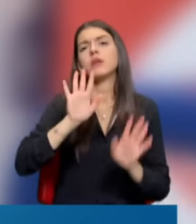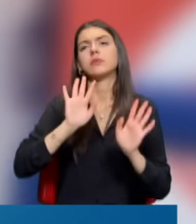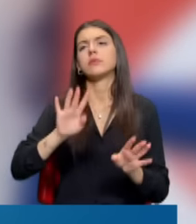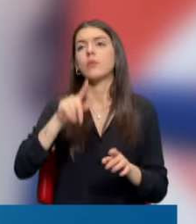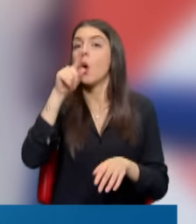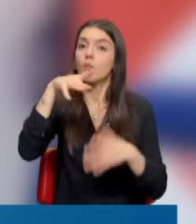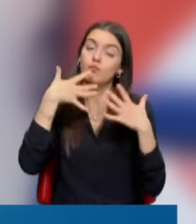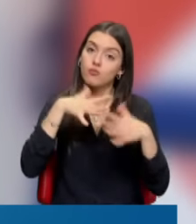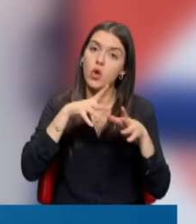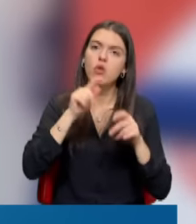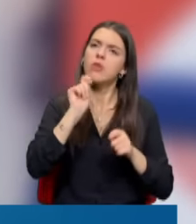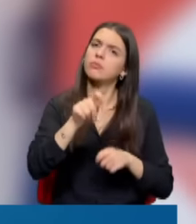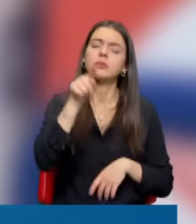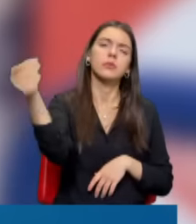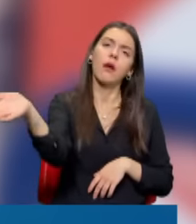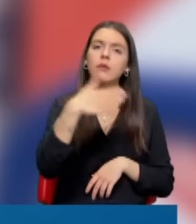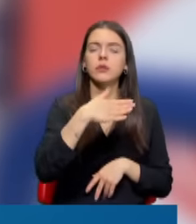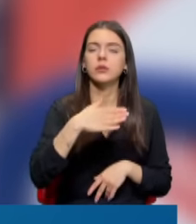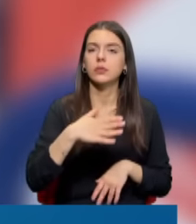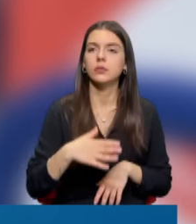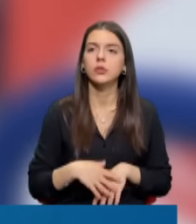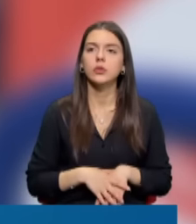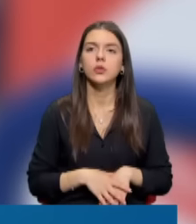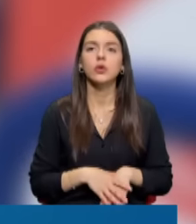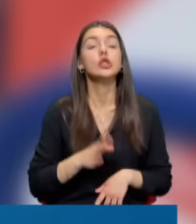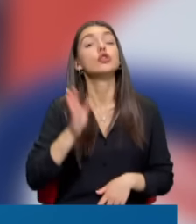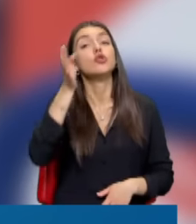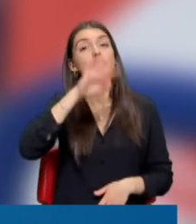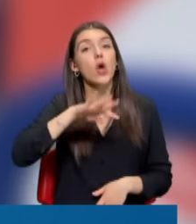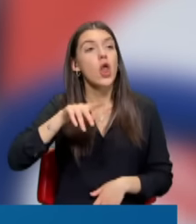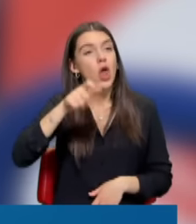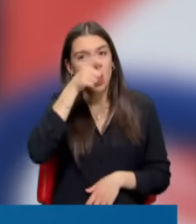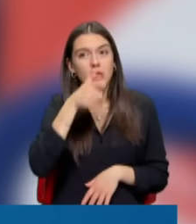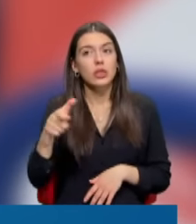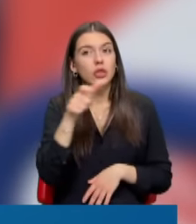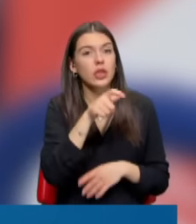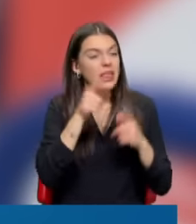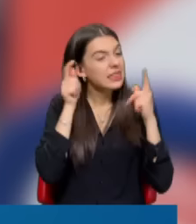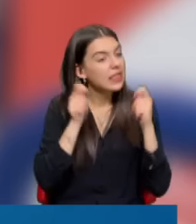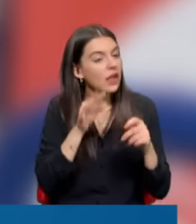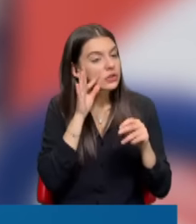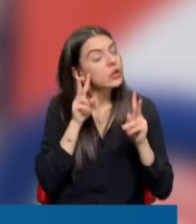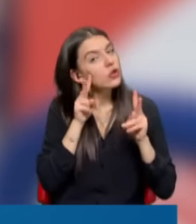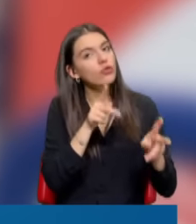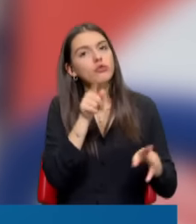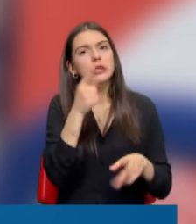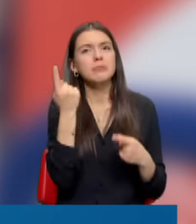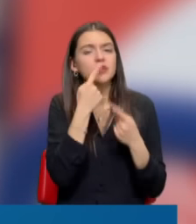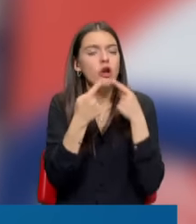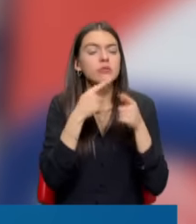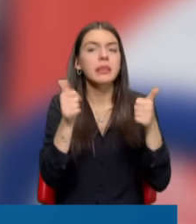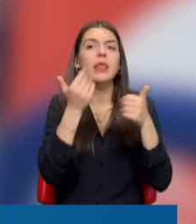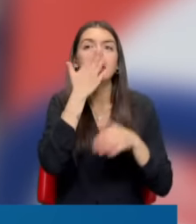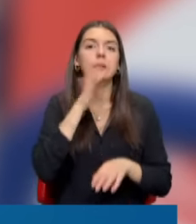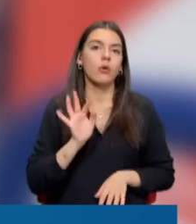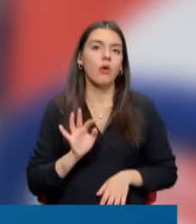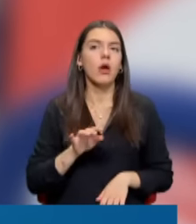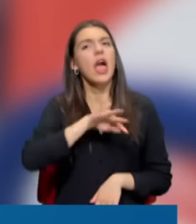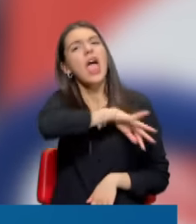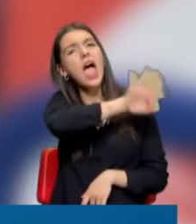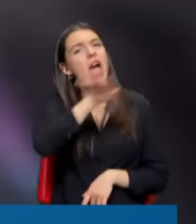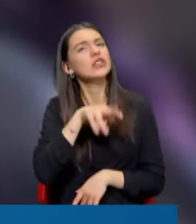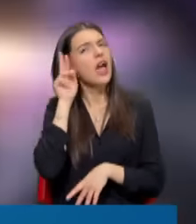yapsınlar. Böyle şey uğraşacaklar mı? Ondan sonra ülkenin hayat bağlı, ülkenin gerçekleri meydanda yani. Bir şey konuşmaya gerek yok yani. Her şey